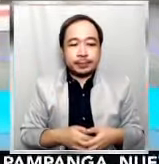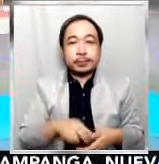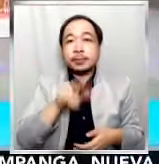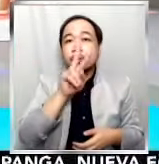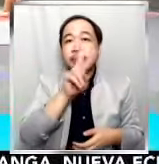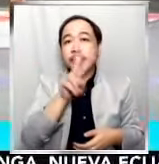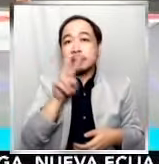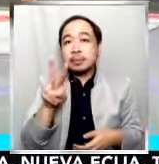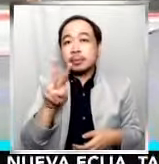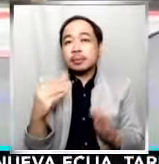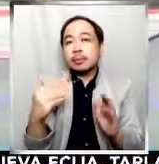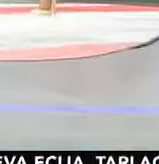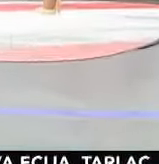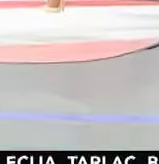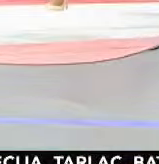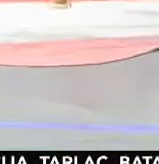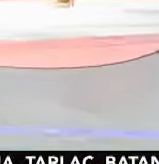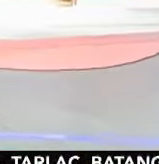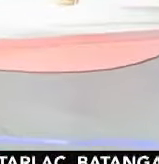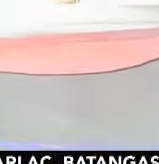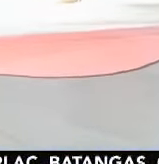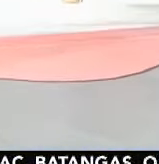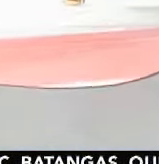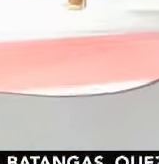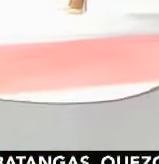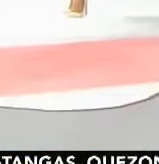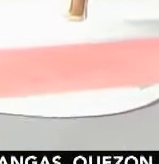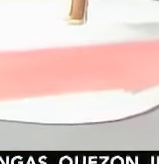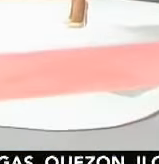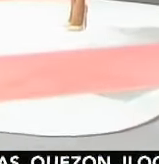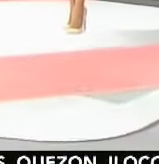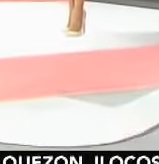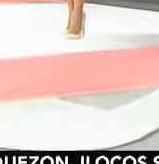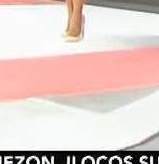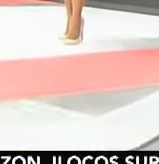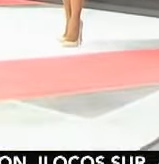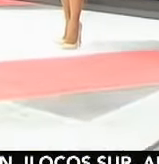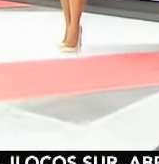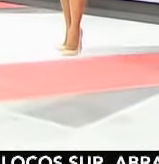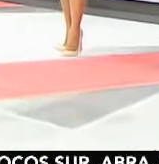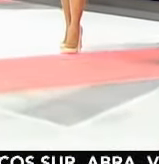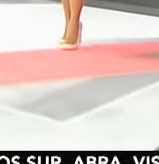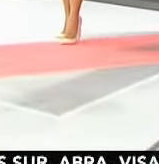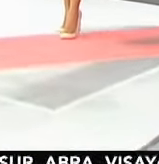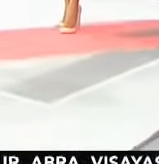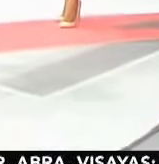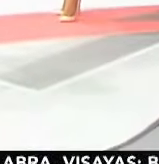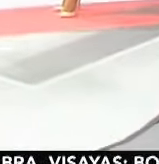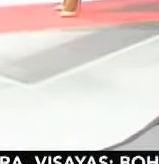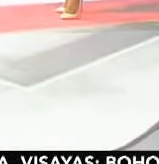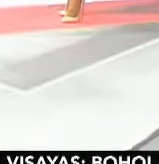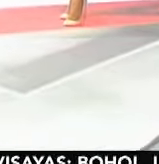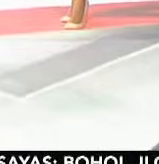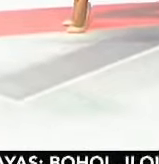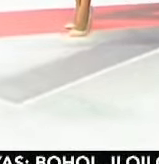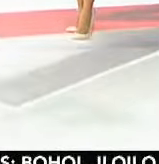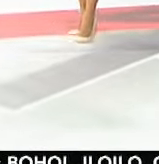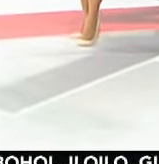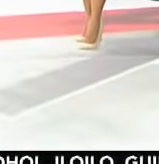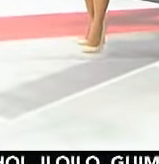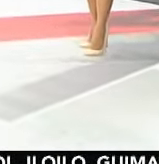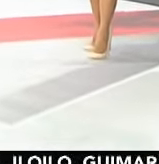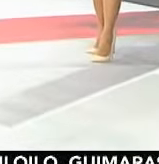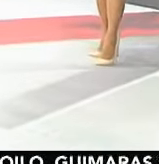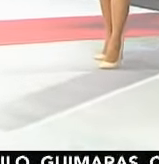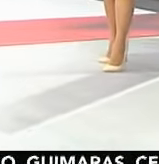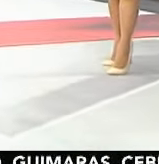20,310 ang mga bagong kaso ng COVID ngayong araw. Ito na po ang ikalawang pinakamataas na naitala mula ng